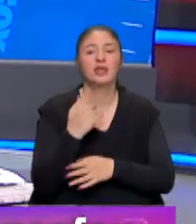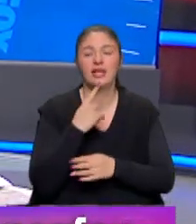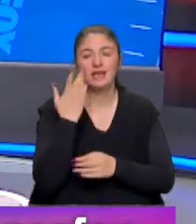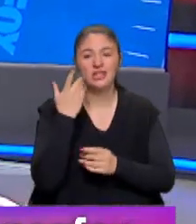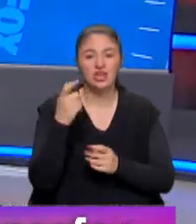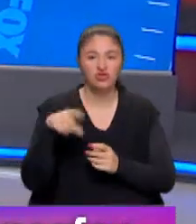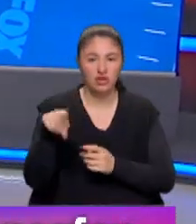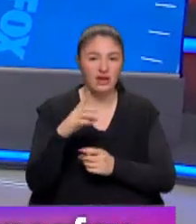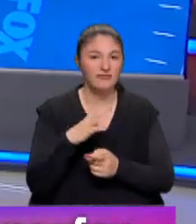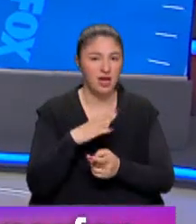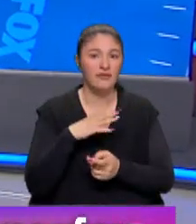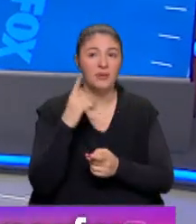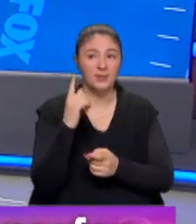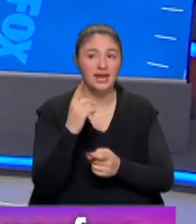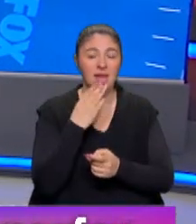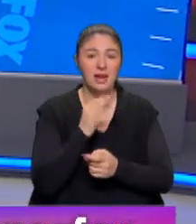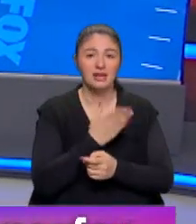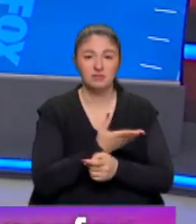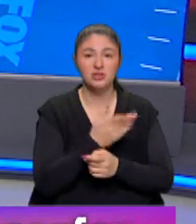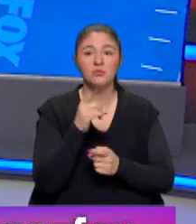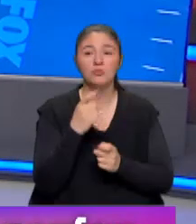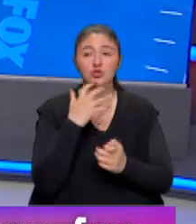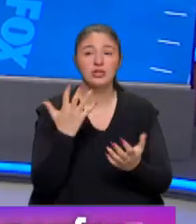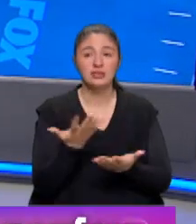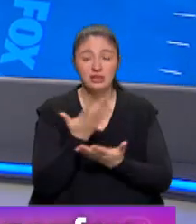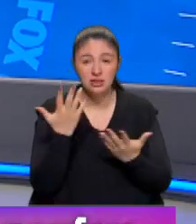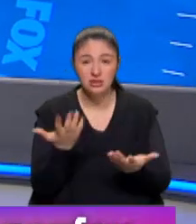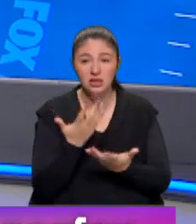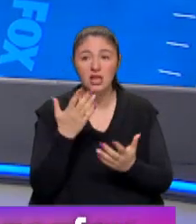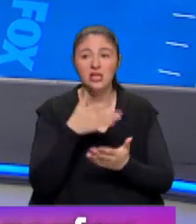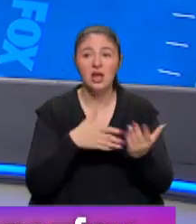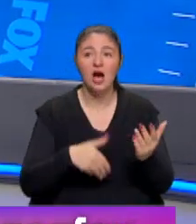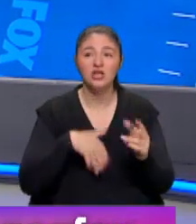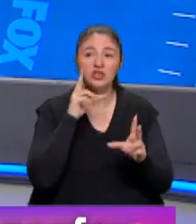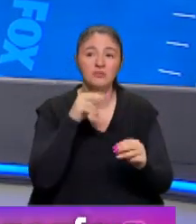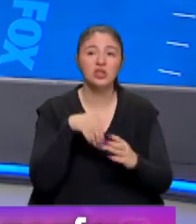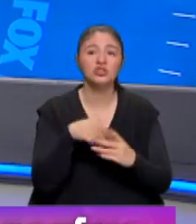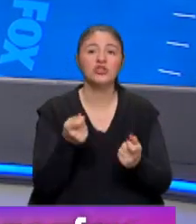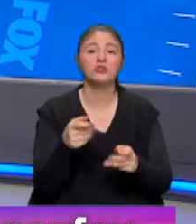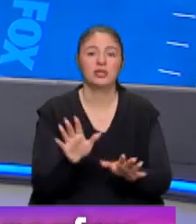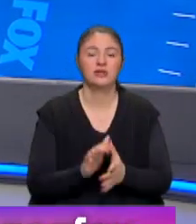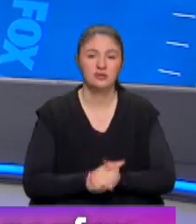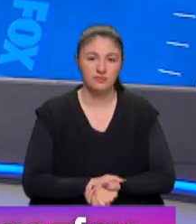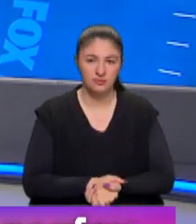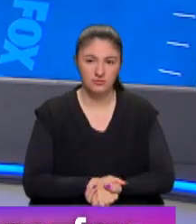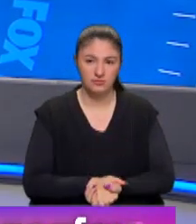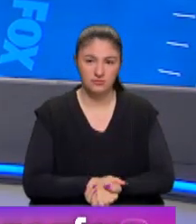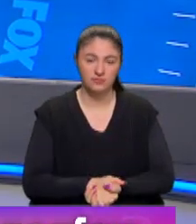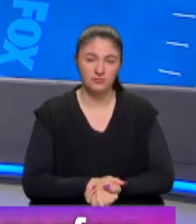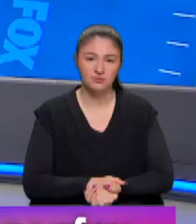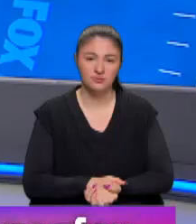diyen izleyicilerimiz ve bir emeklimiz bunca yıl yarı aç yatmak için çalışmadık